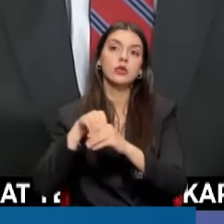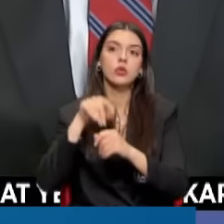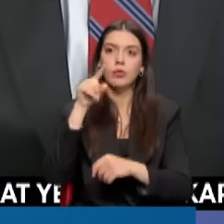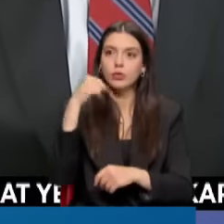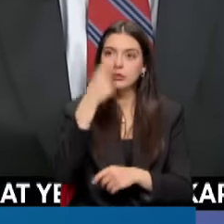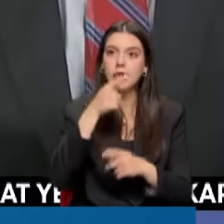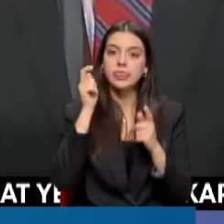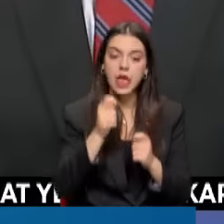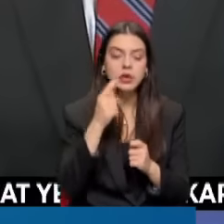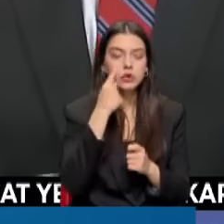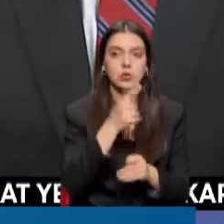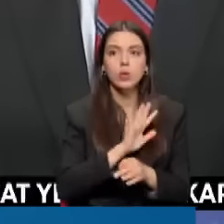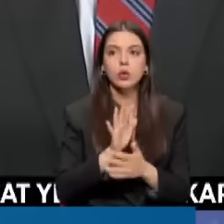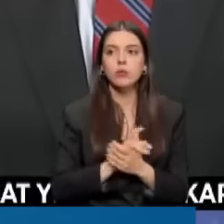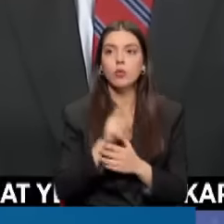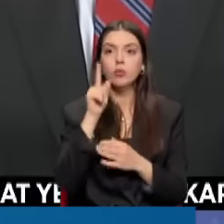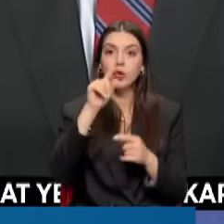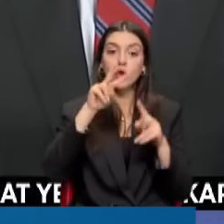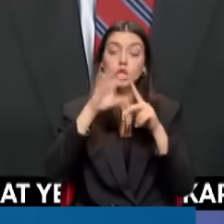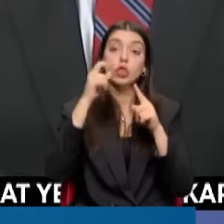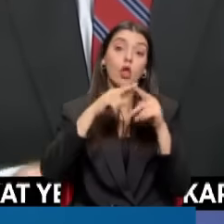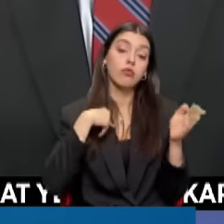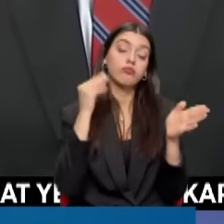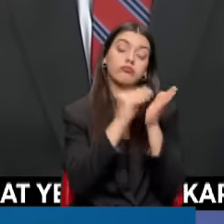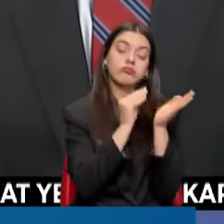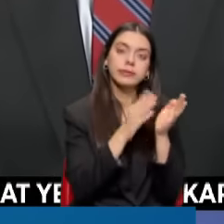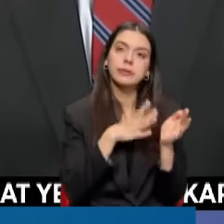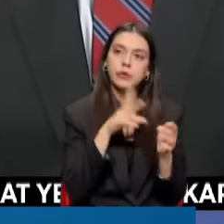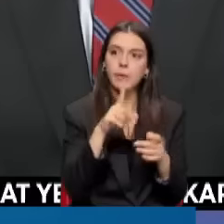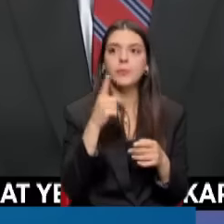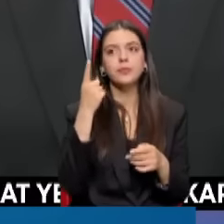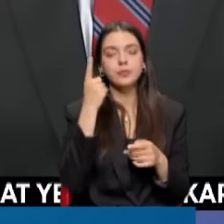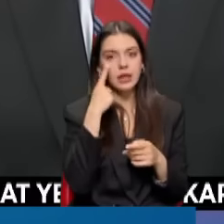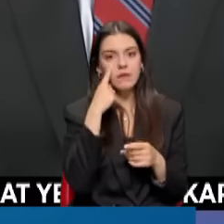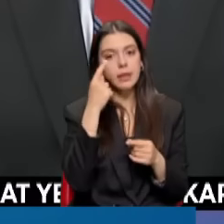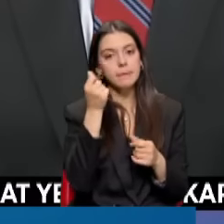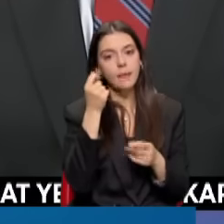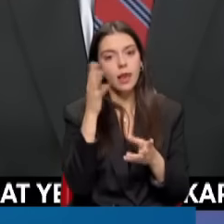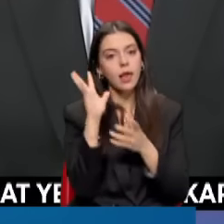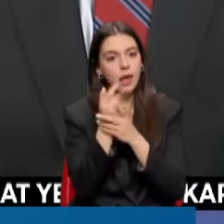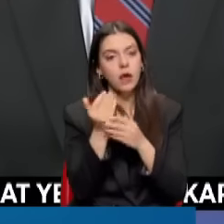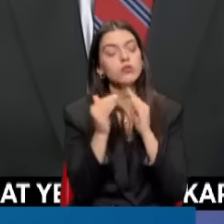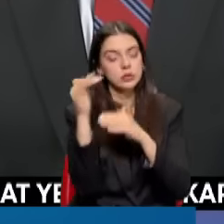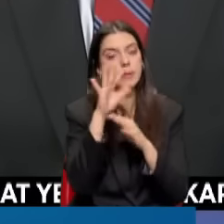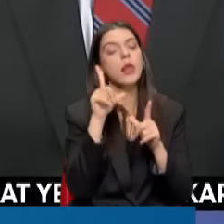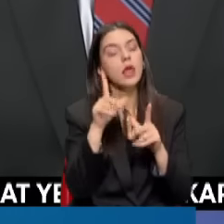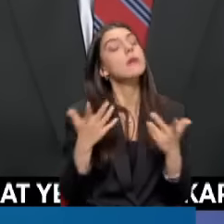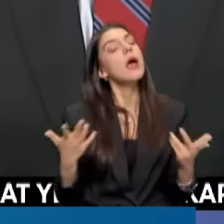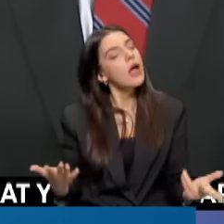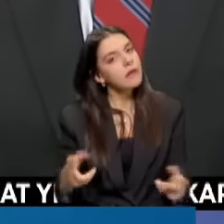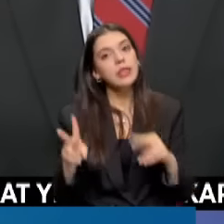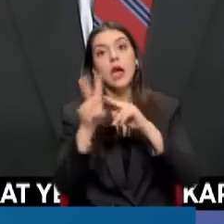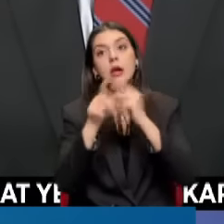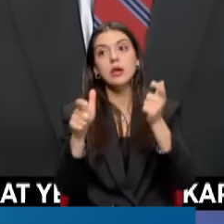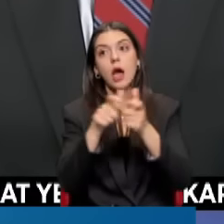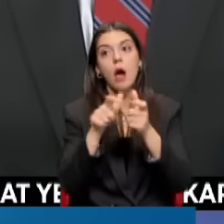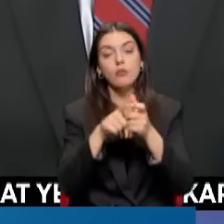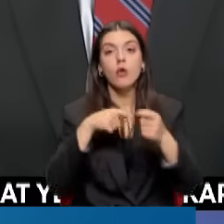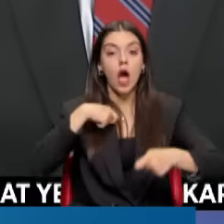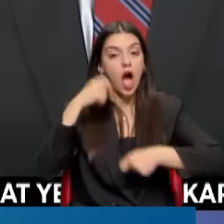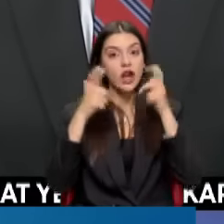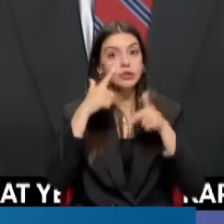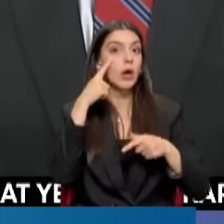gerçekçi görünmüyor şu bunu not düşmek istedim yani devletin gelirlerini Evet artırması gerekiyor eee kamu harcamalarını finanse